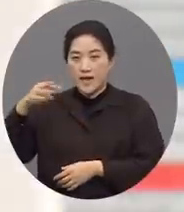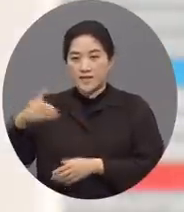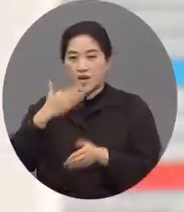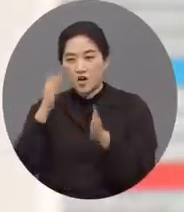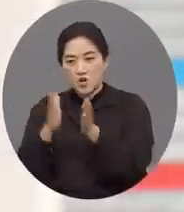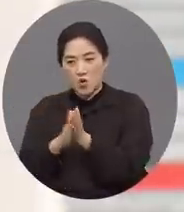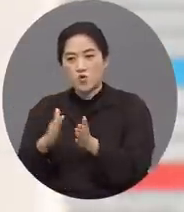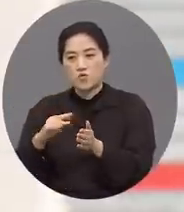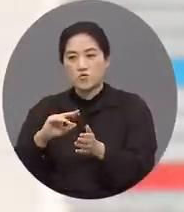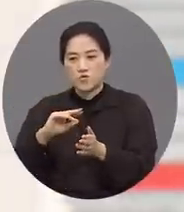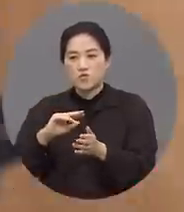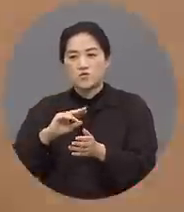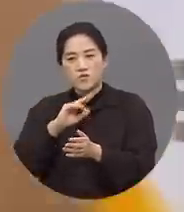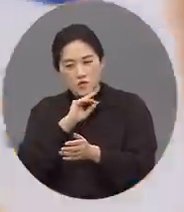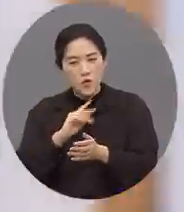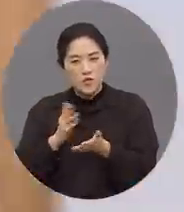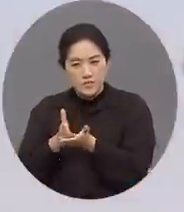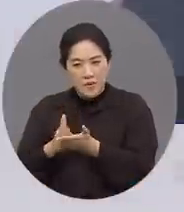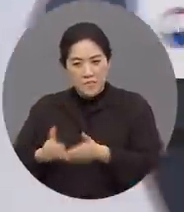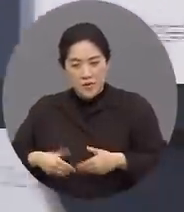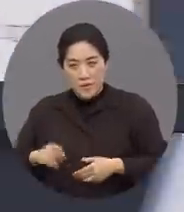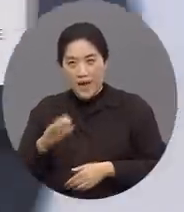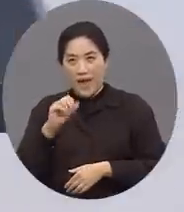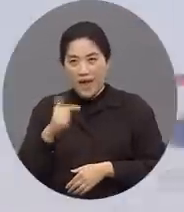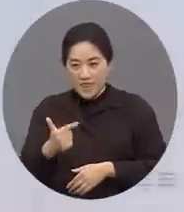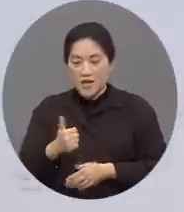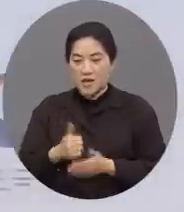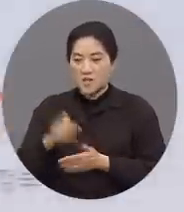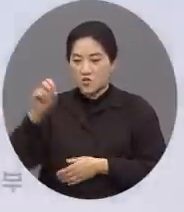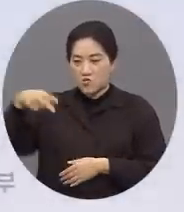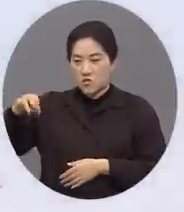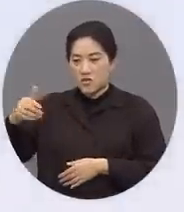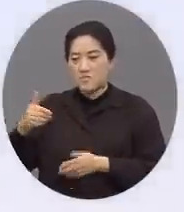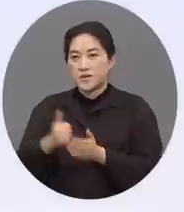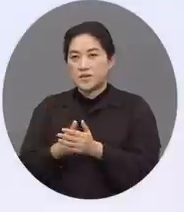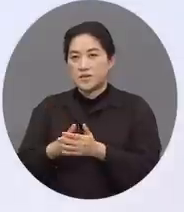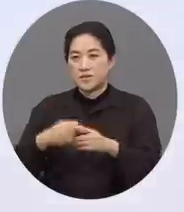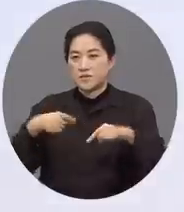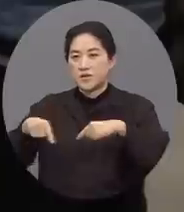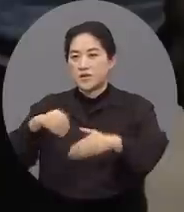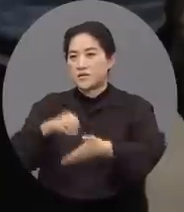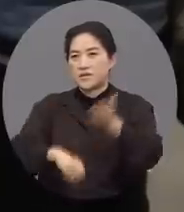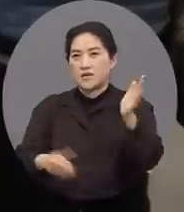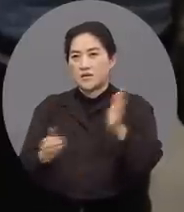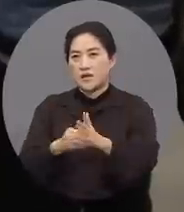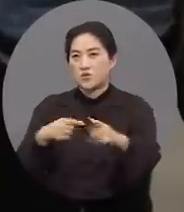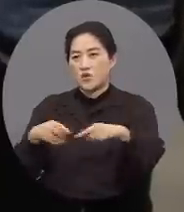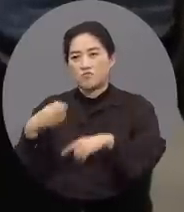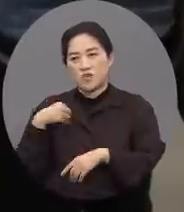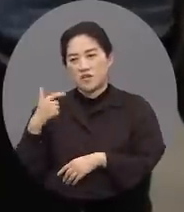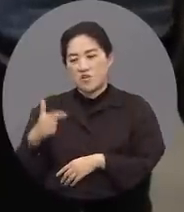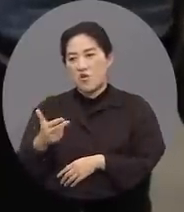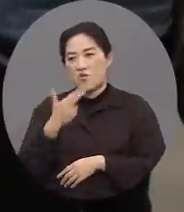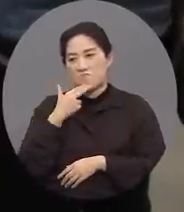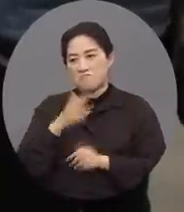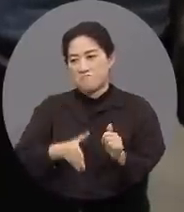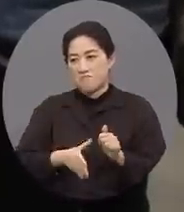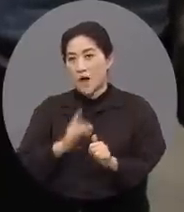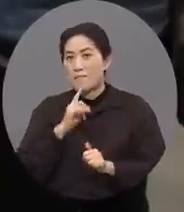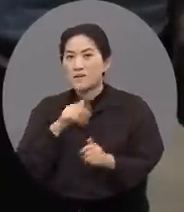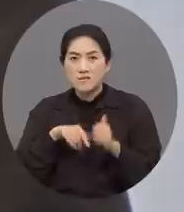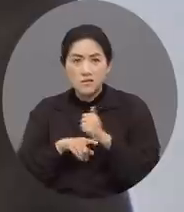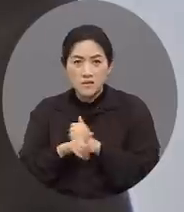취재 필요성을 언급하자 한 검사장이 유시민 이사장은 정계 은퇴했다. 정치적 부담이 크지 않다는 취지로